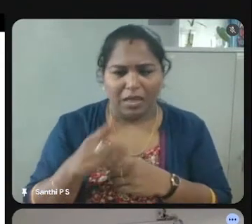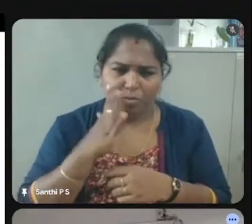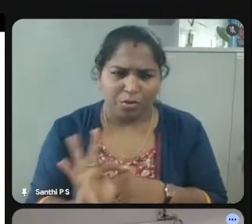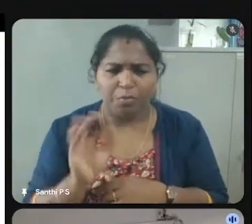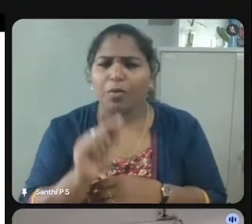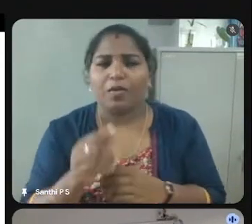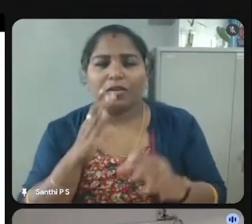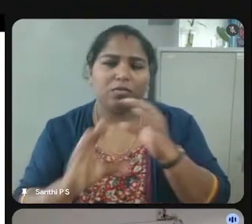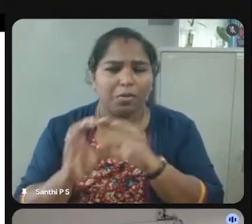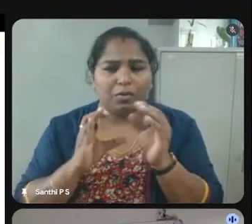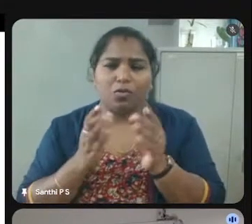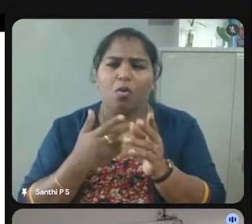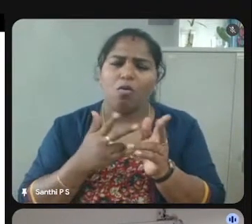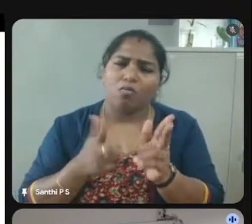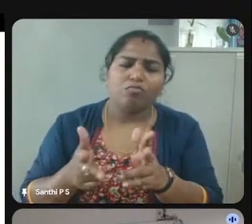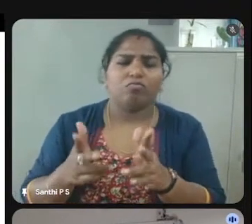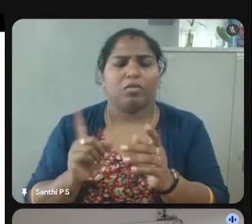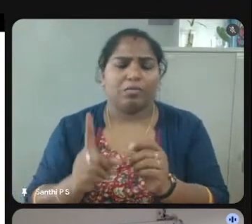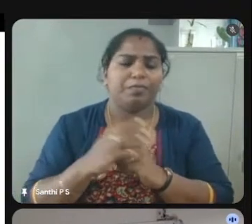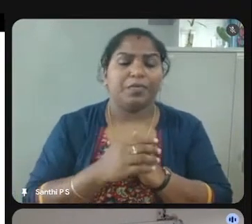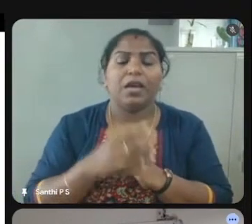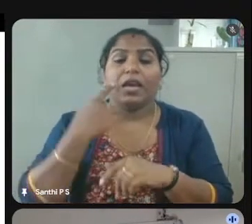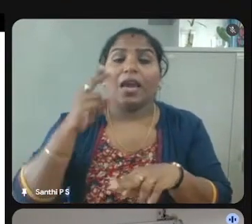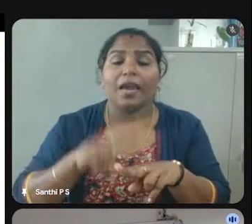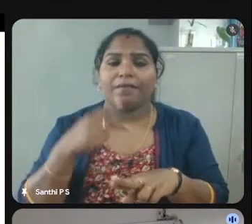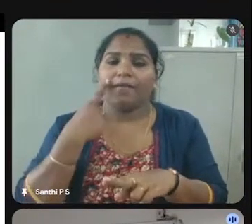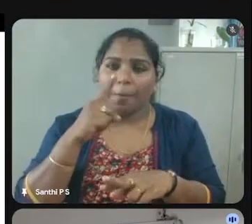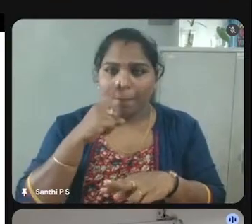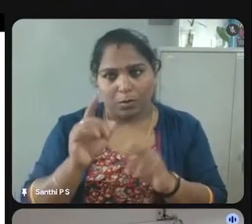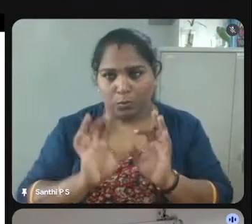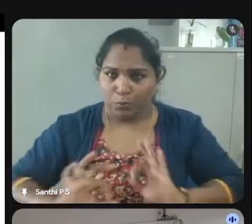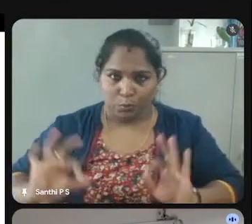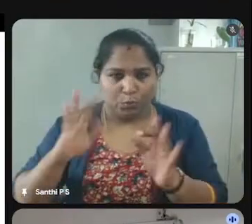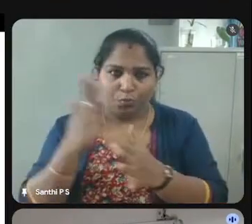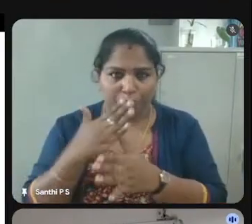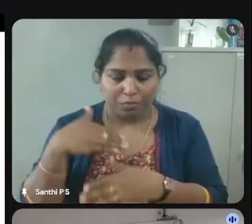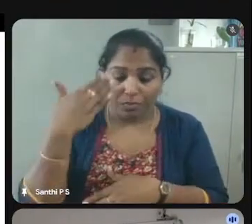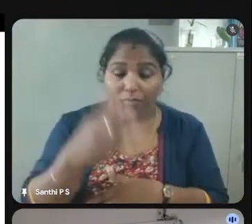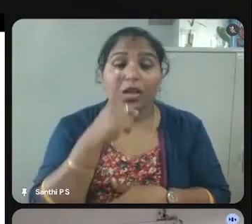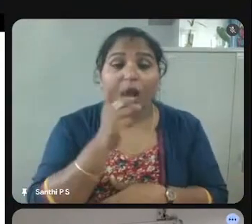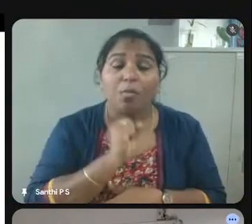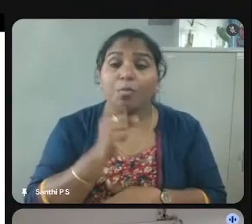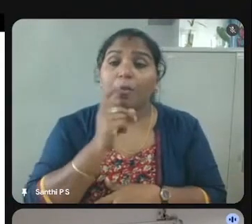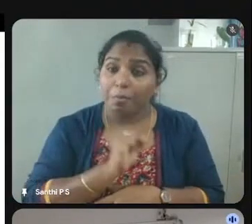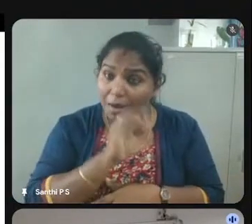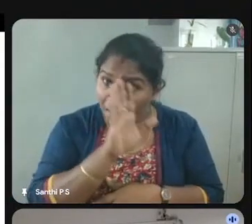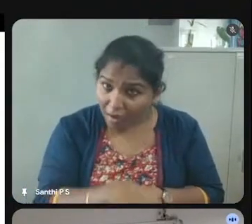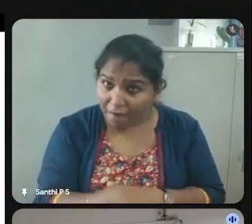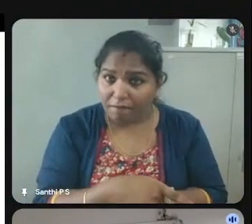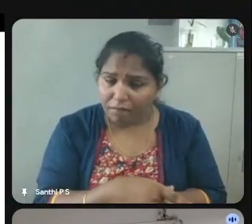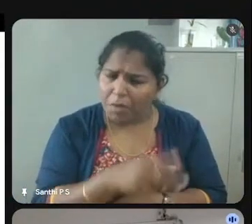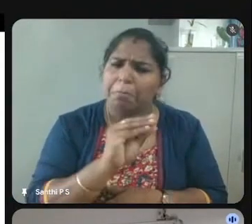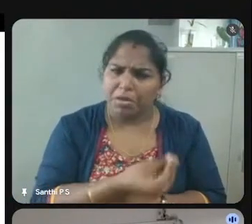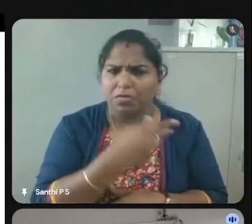അപ്പം അമ്മയോ അച്ഛനോ അവൈലബിൾ അല്ലാത്ത ഒരു സമയത്താണെന്നുണ്ടെങ്കിൽ കുട്ടിയോട് സംസാരിക്കാൻ അപ്പനോ അമ്മയ്ക്കോ സാധിക്കണം. അപ്പോൾ